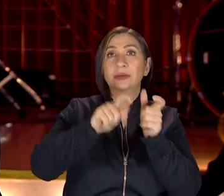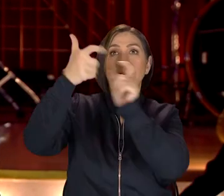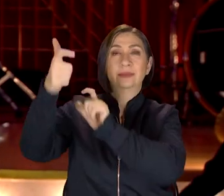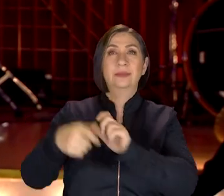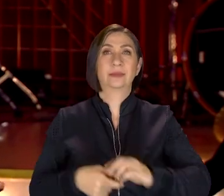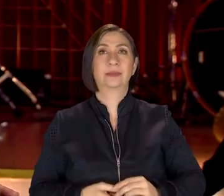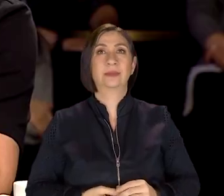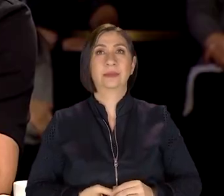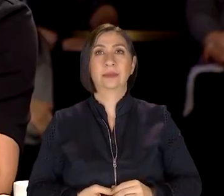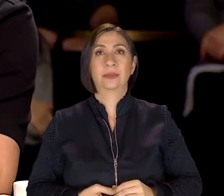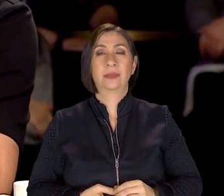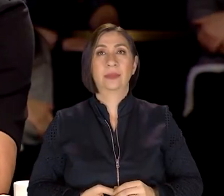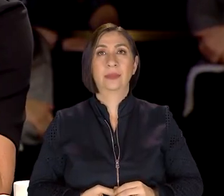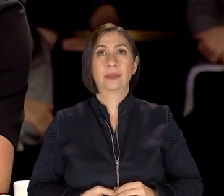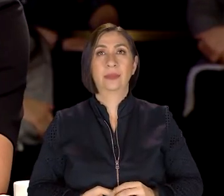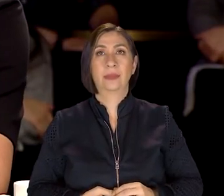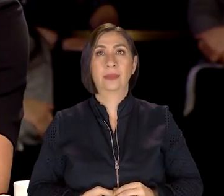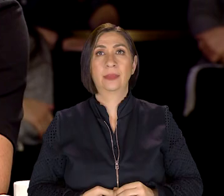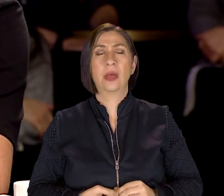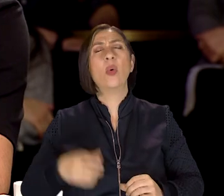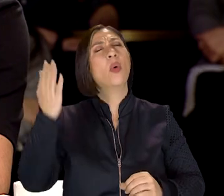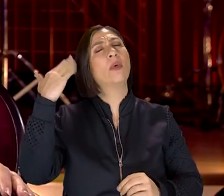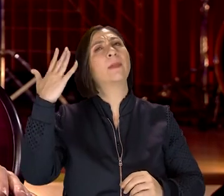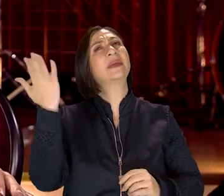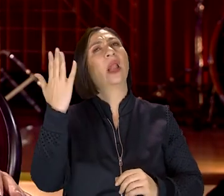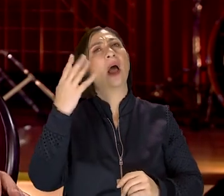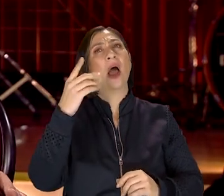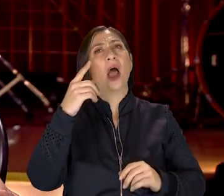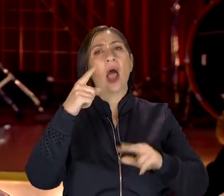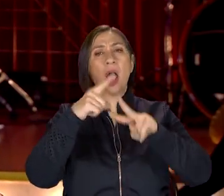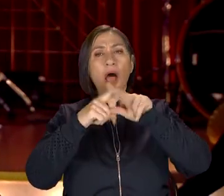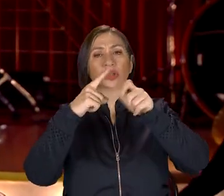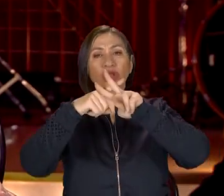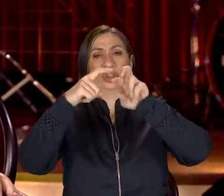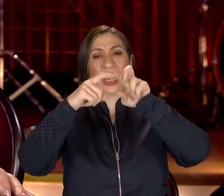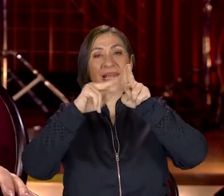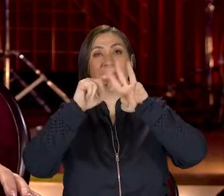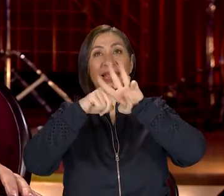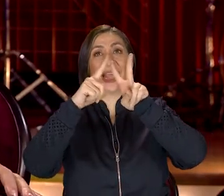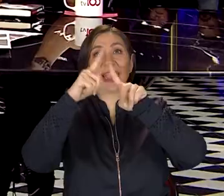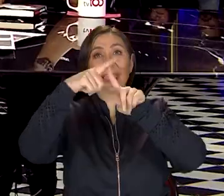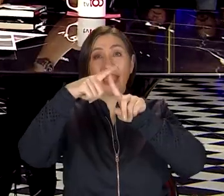taşınıyordu. Mesela o zamanlar işte Acarkent,